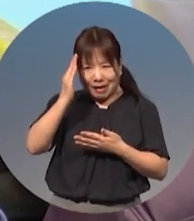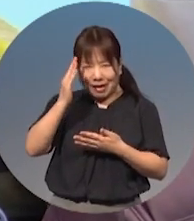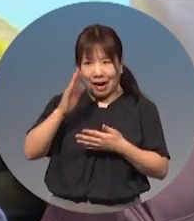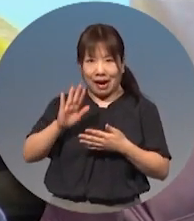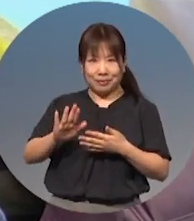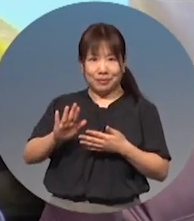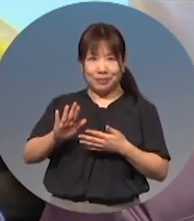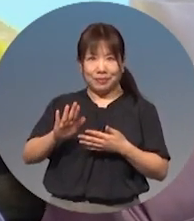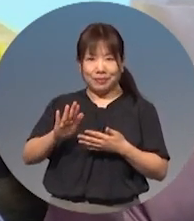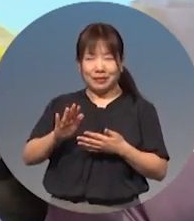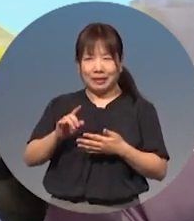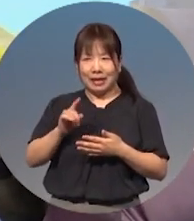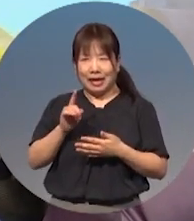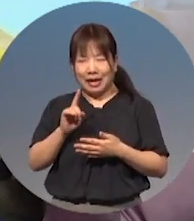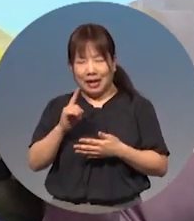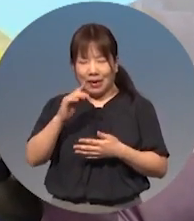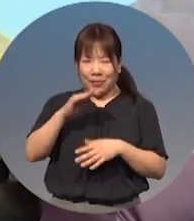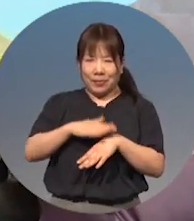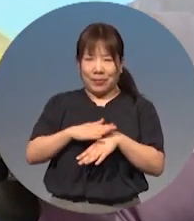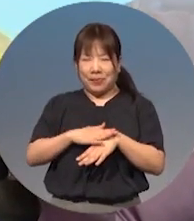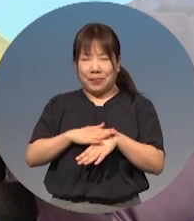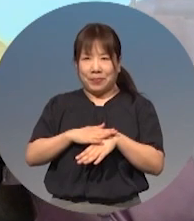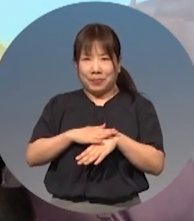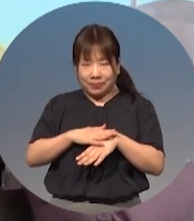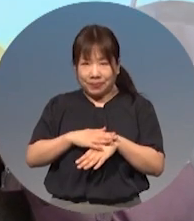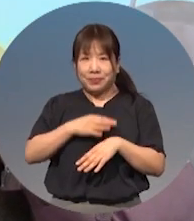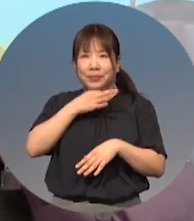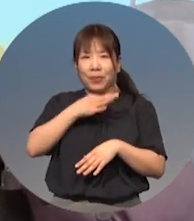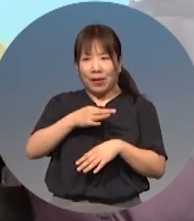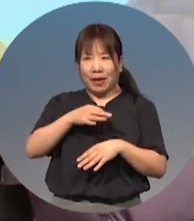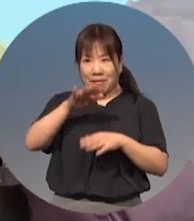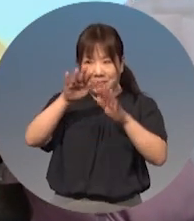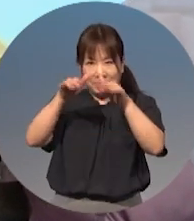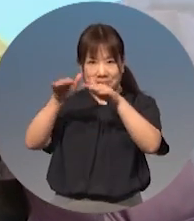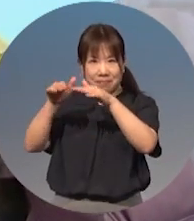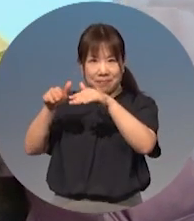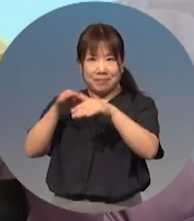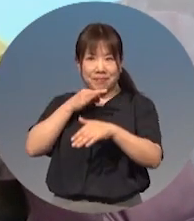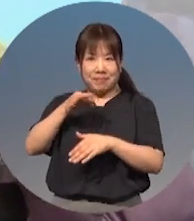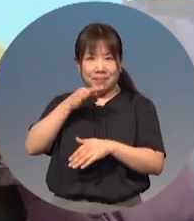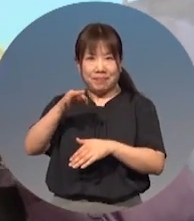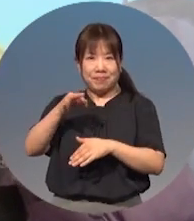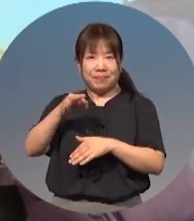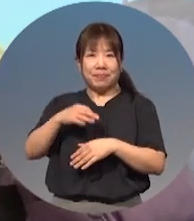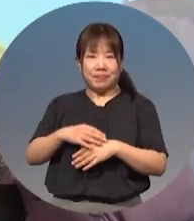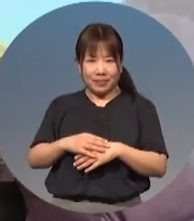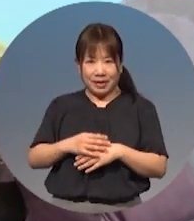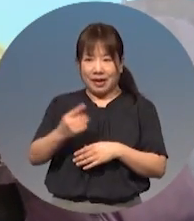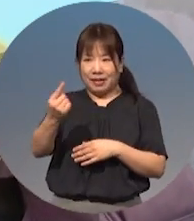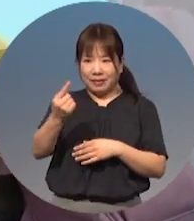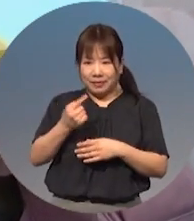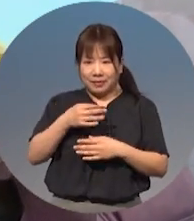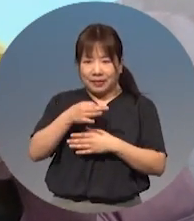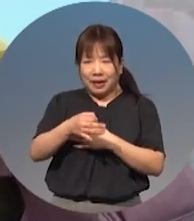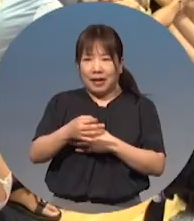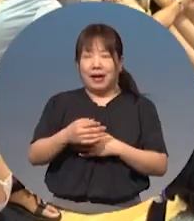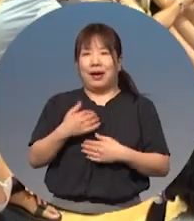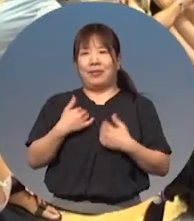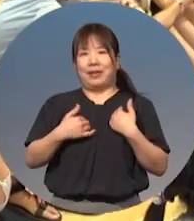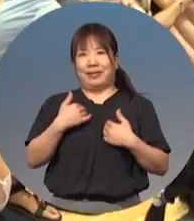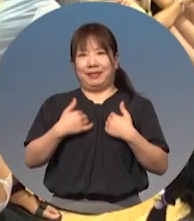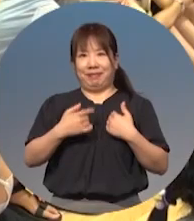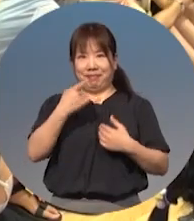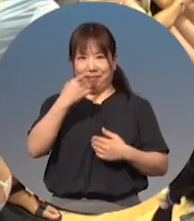声をねかけとったりなししたらできました